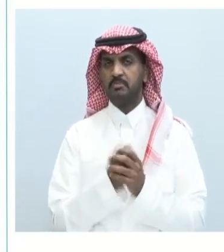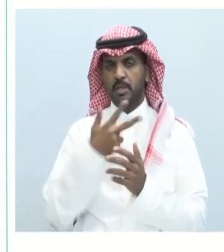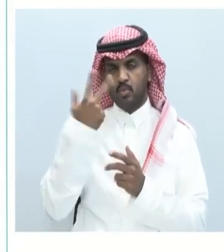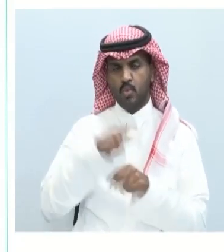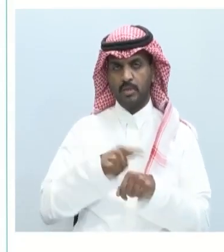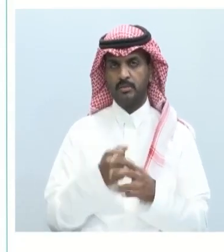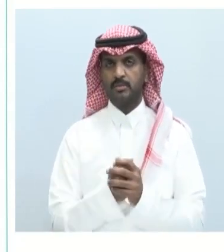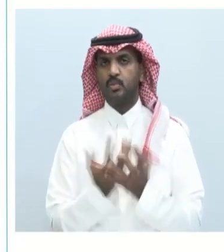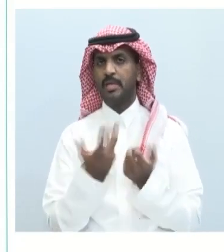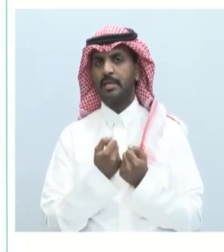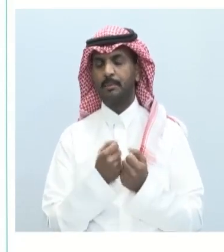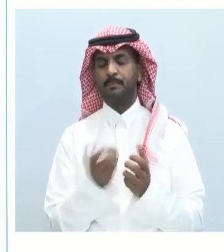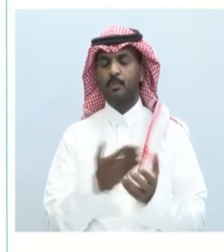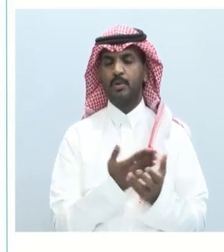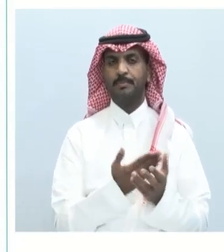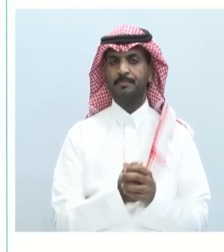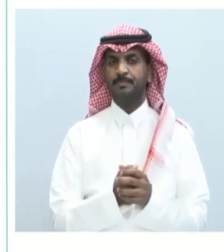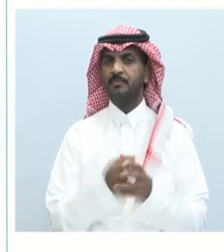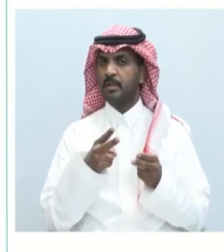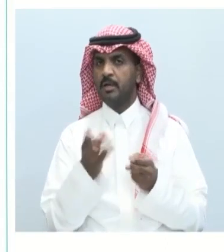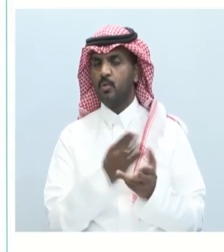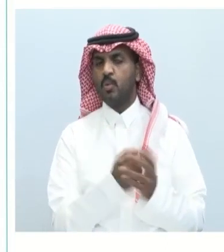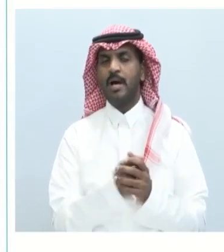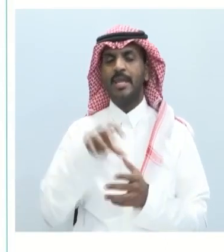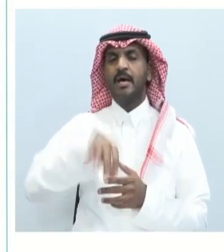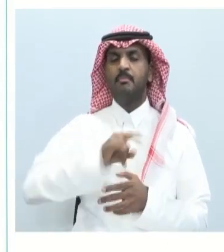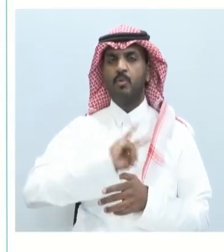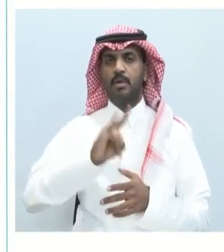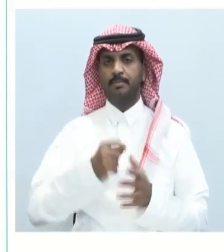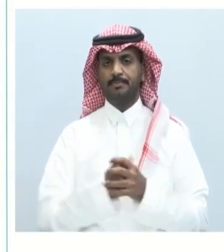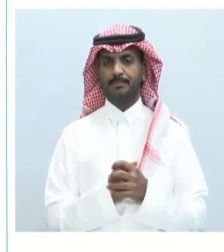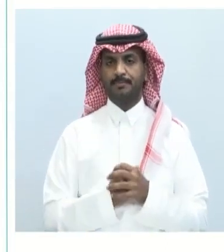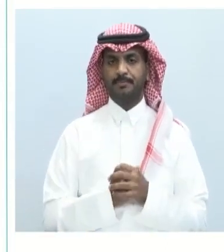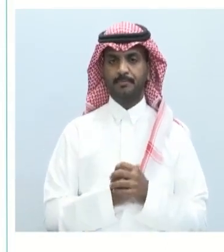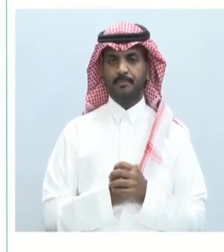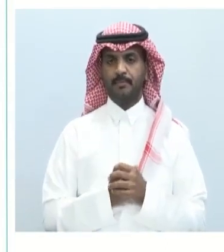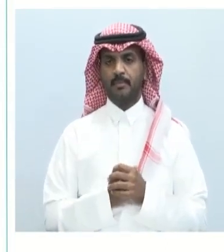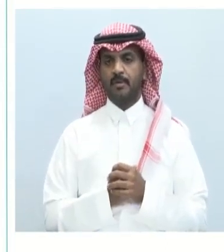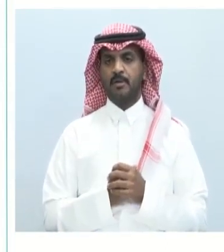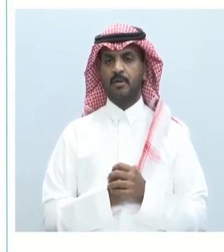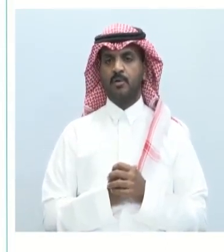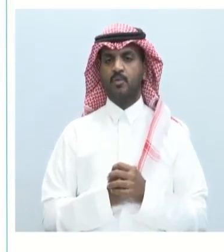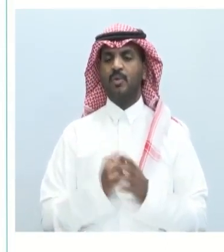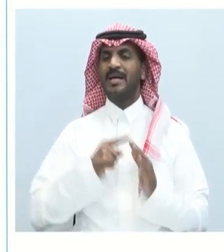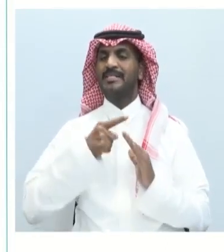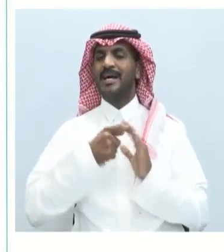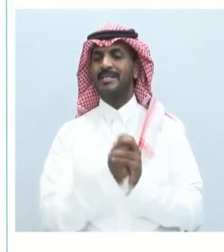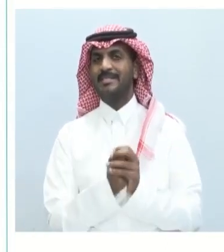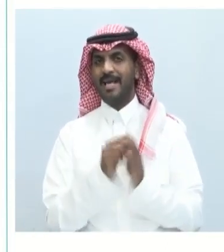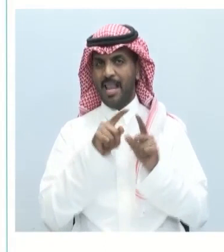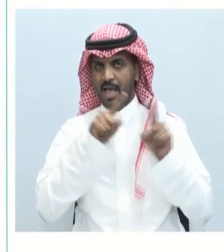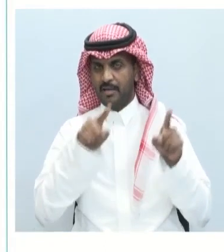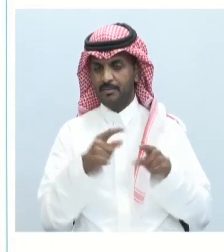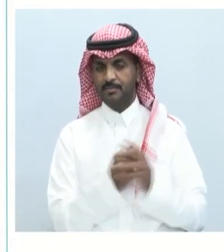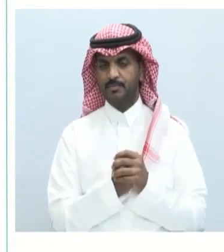وقت ترقيم تلقائي ونعم او لا في خصائص الحقل ذكرنا انه بعد